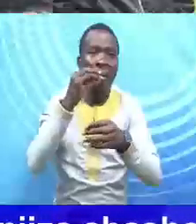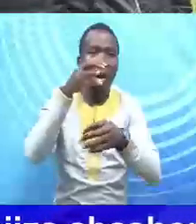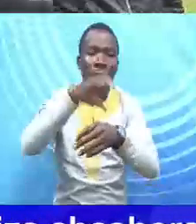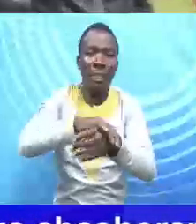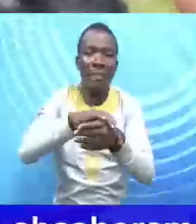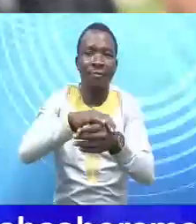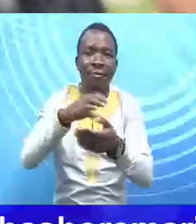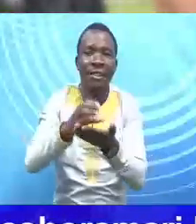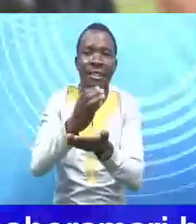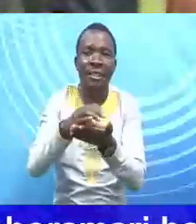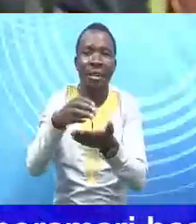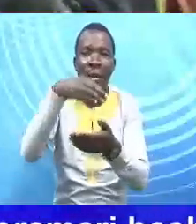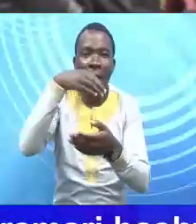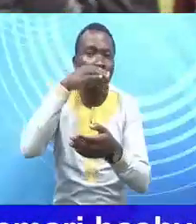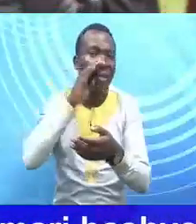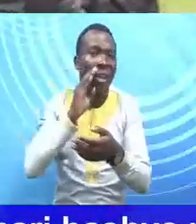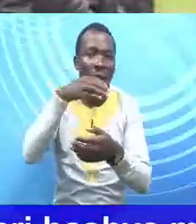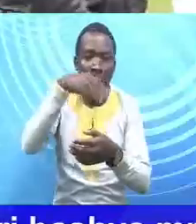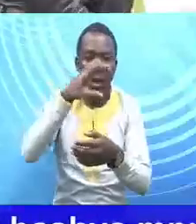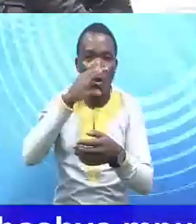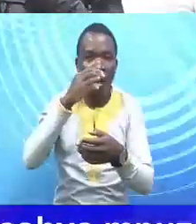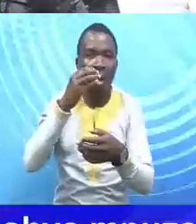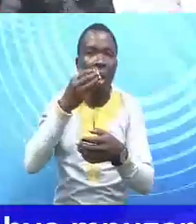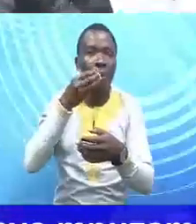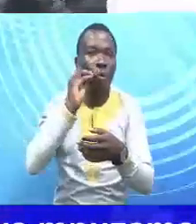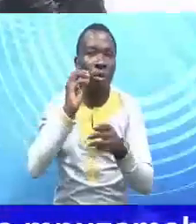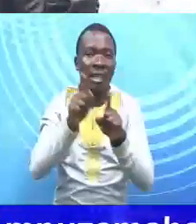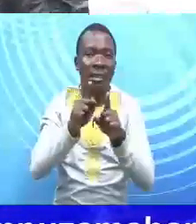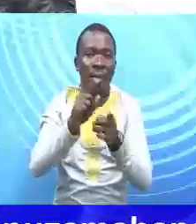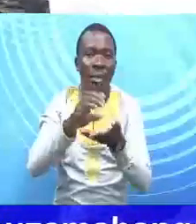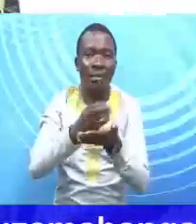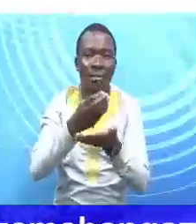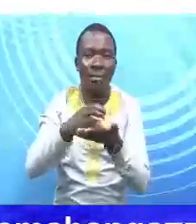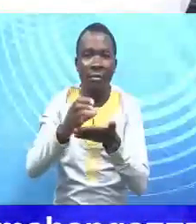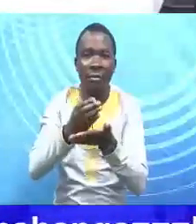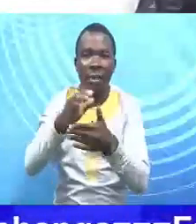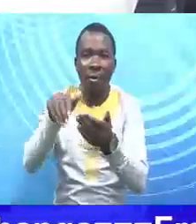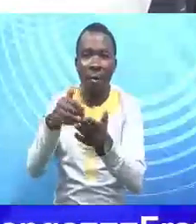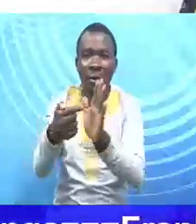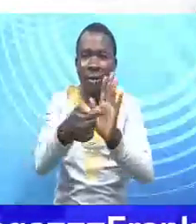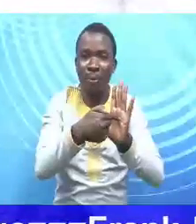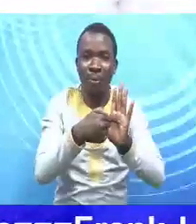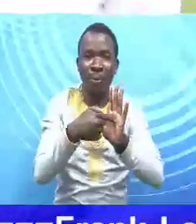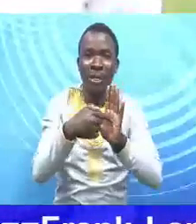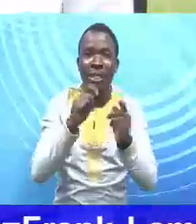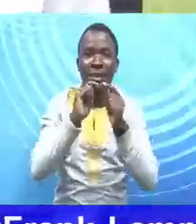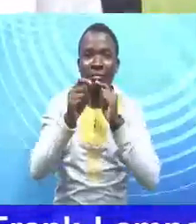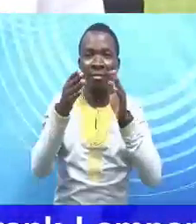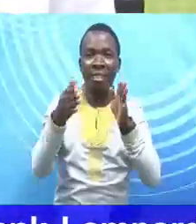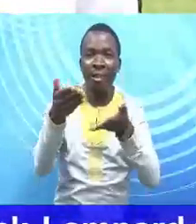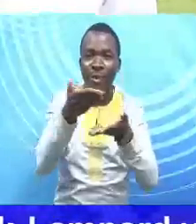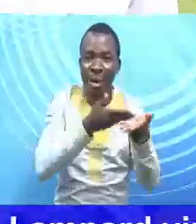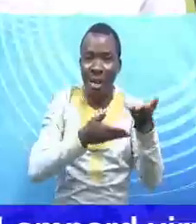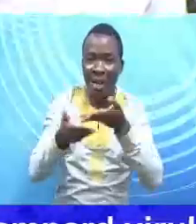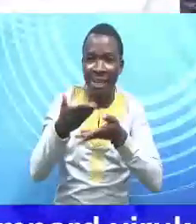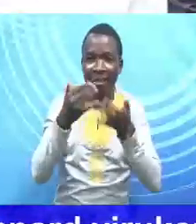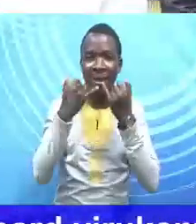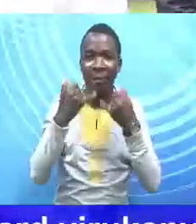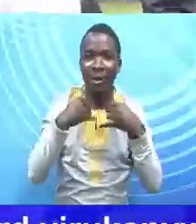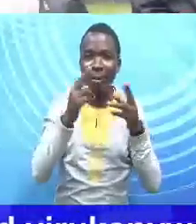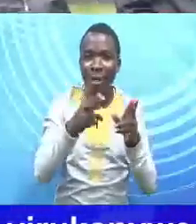banywa urugo ngo barugize nk'akabari aba bose ubwo berekwaga itangazamakuru kwaganiriye nabo batubwira ko basanzwe bazi